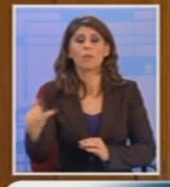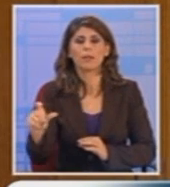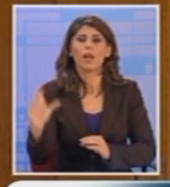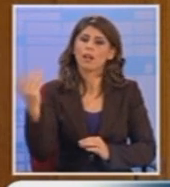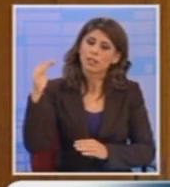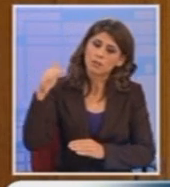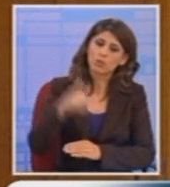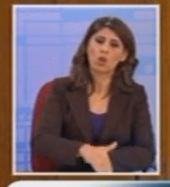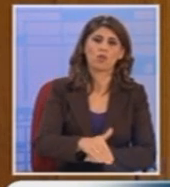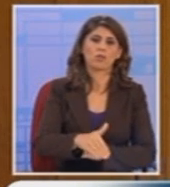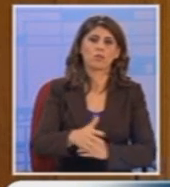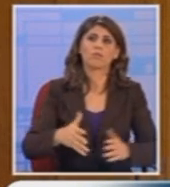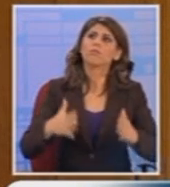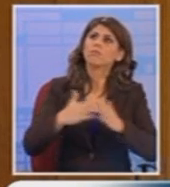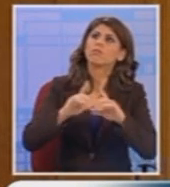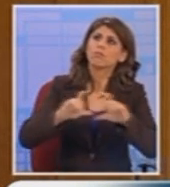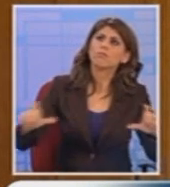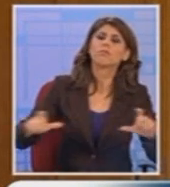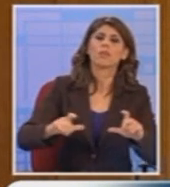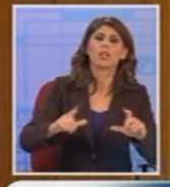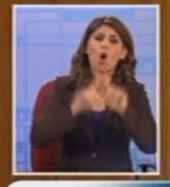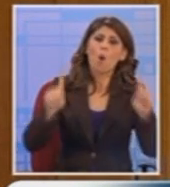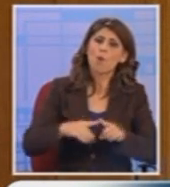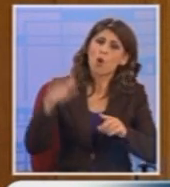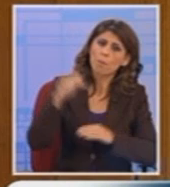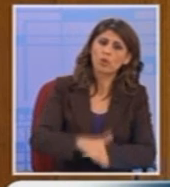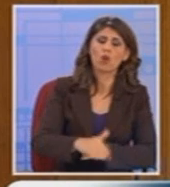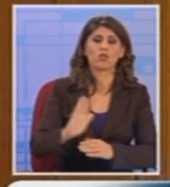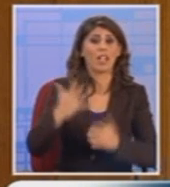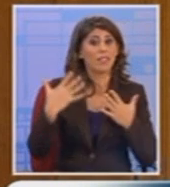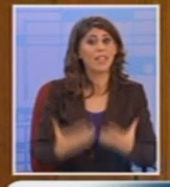παρά την πτώση της ακίνητης περιουσίας και παρά την πτώση των ομολόγων.